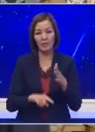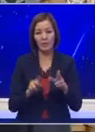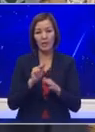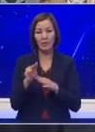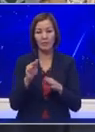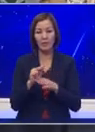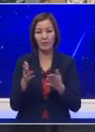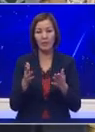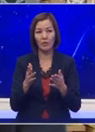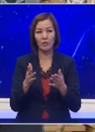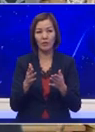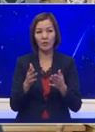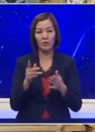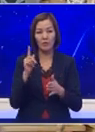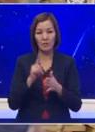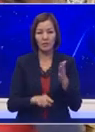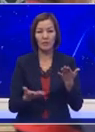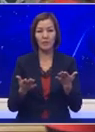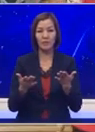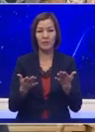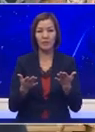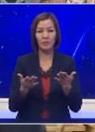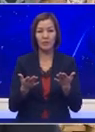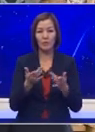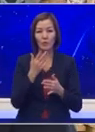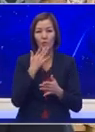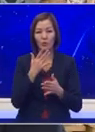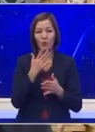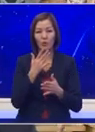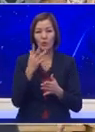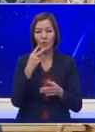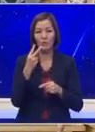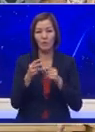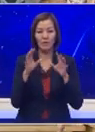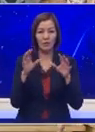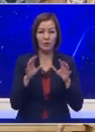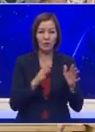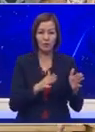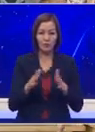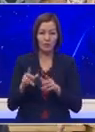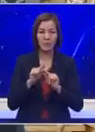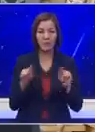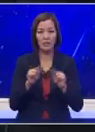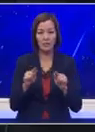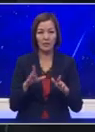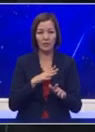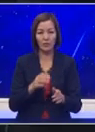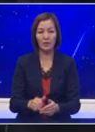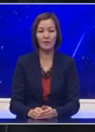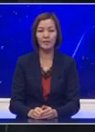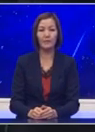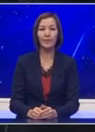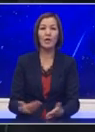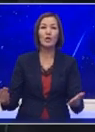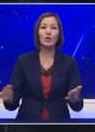тәрбиелеуде. Дінімізді, ұлттық салт-дәстүрімізді насихаттауда.